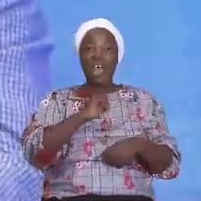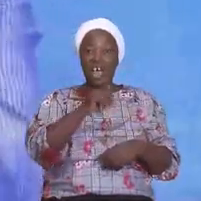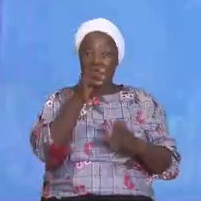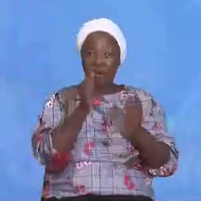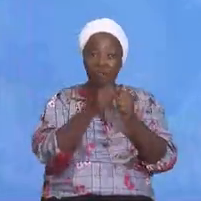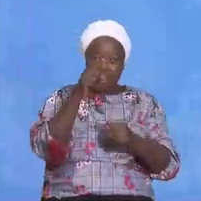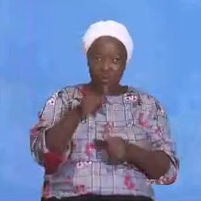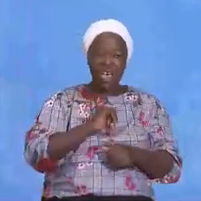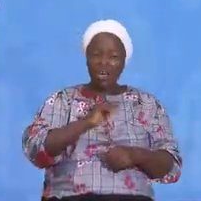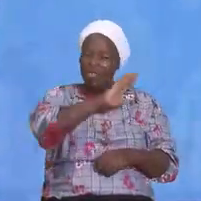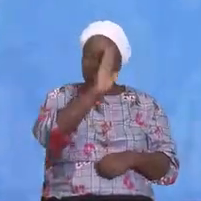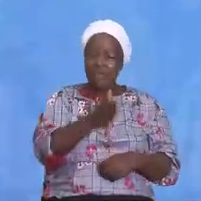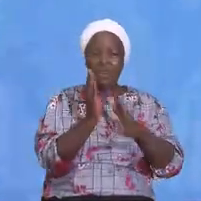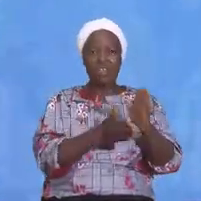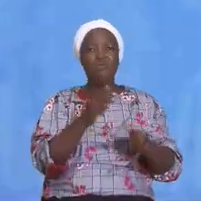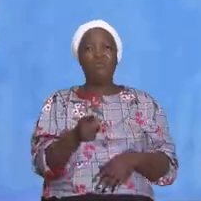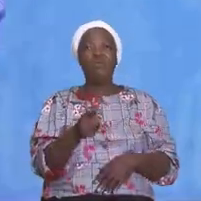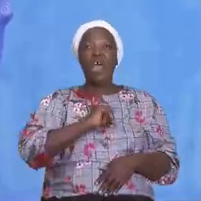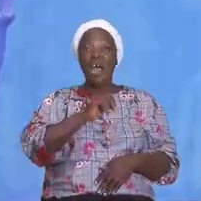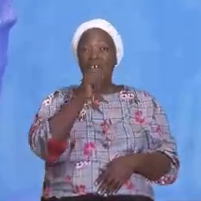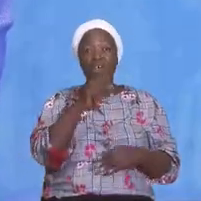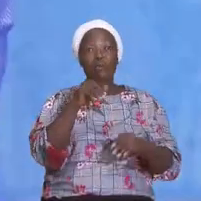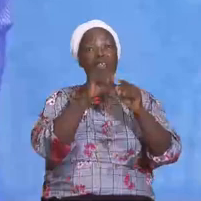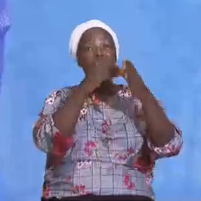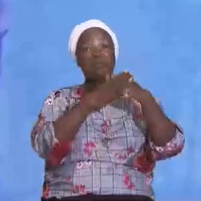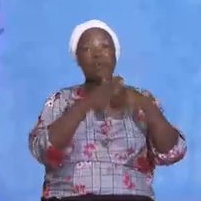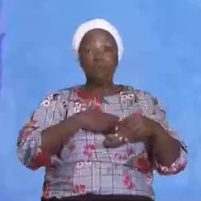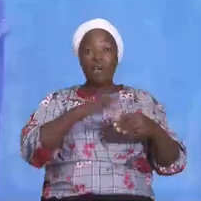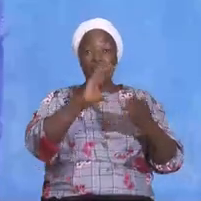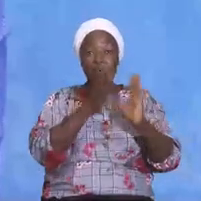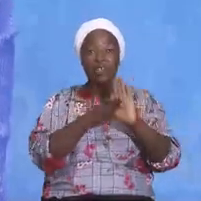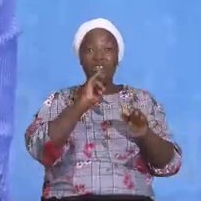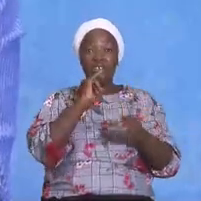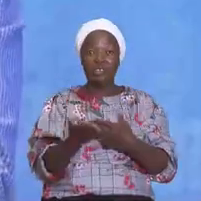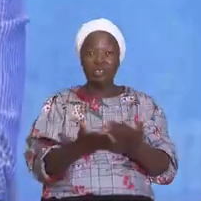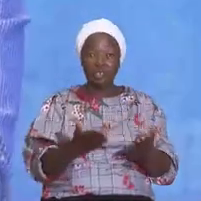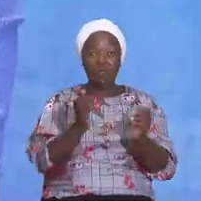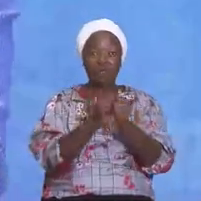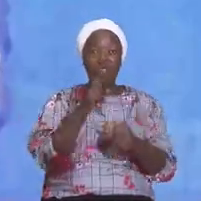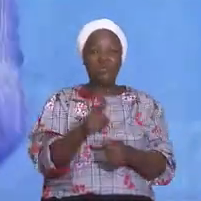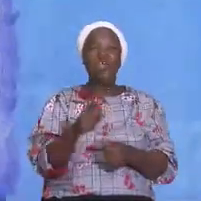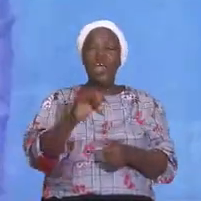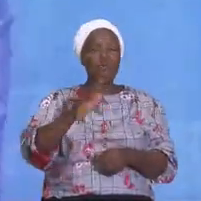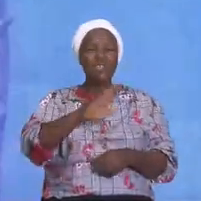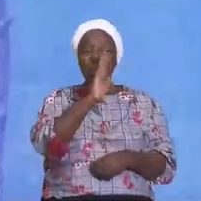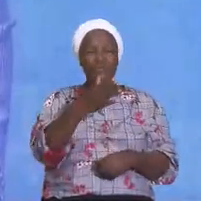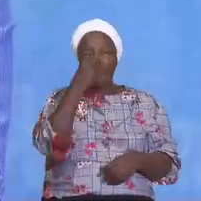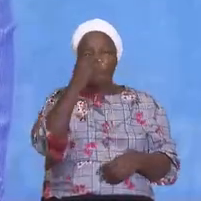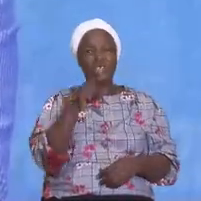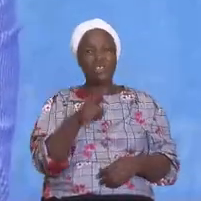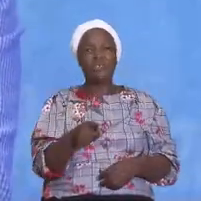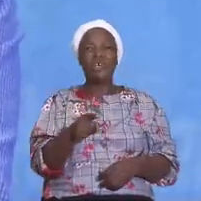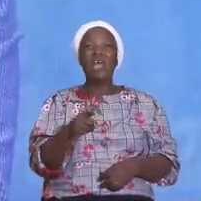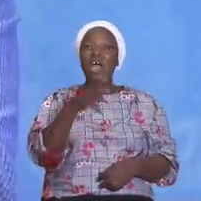il est maintenant avec nous. Il dit, je suis avec vous. Je ne vais vous délaisser point. Je suis au ciel.